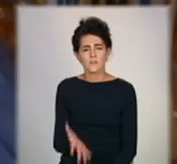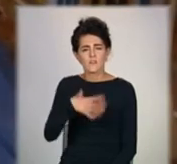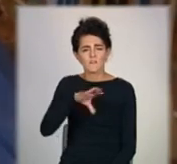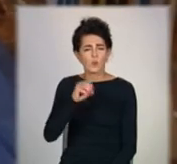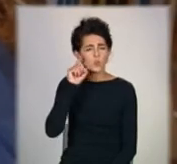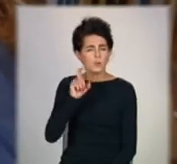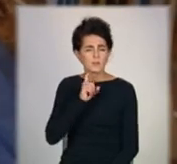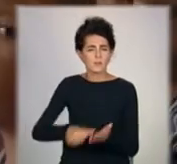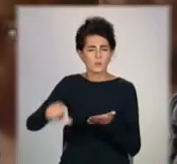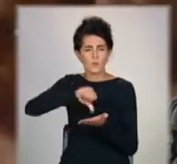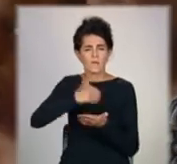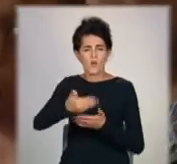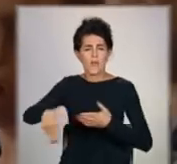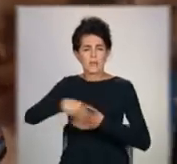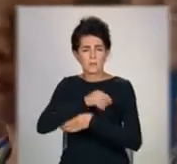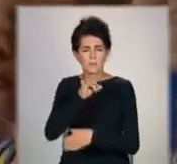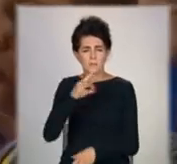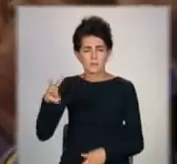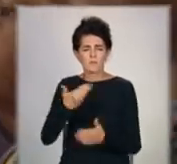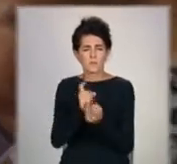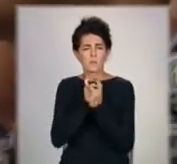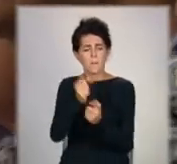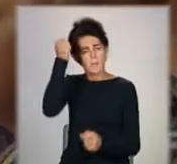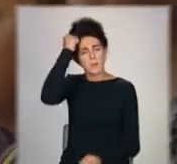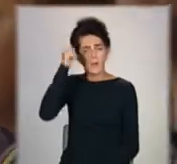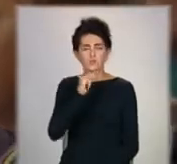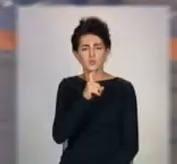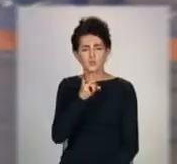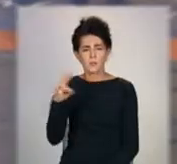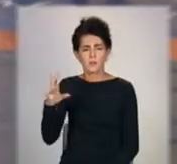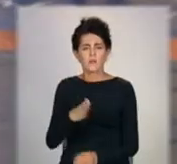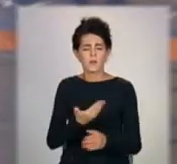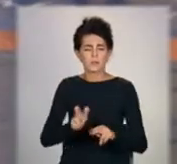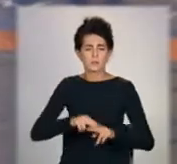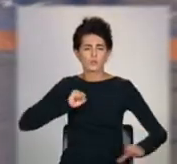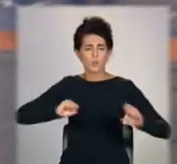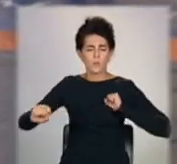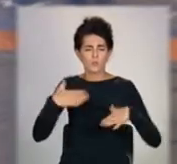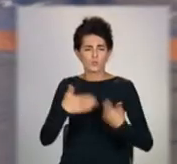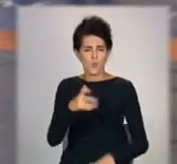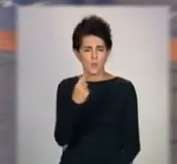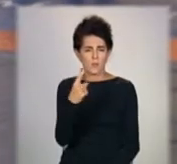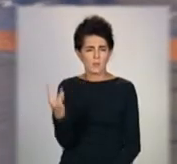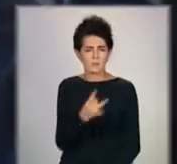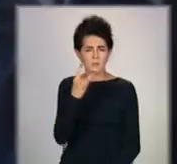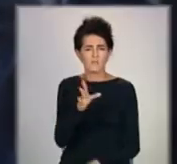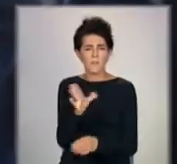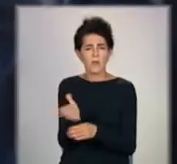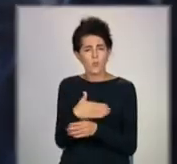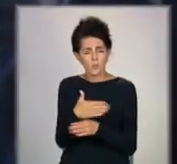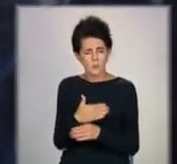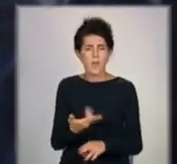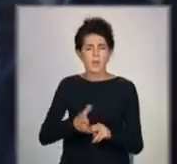Всеукраїнський турнір з греко-римської боротьби пам'яті Геннадія Узуна організовують у Маріуполі вже в 11-те. Окрім учасників та